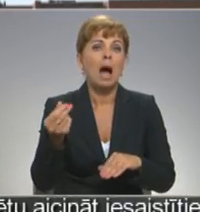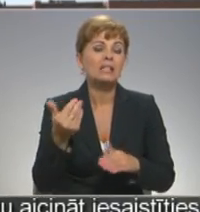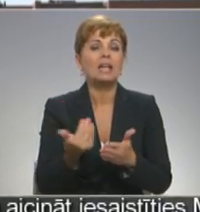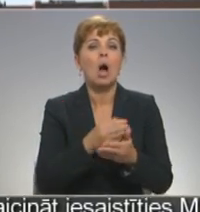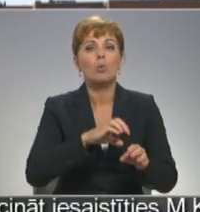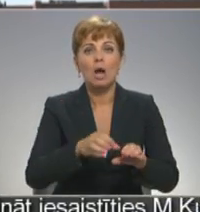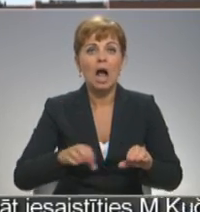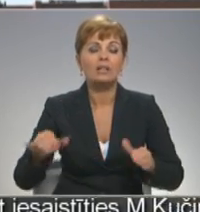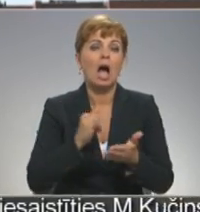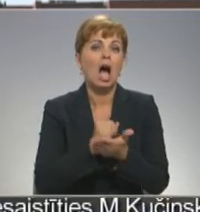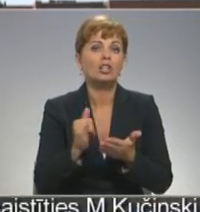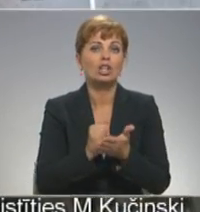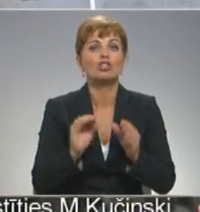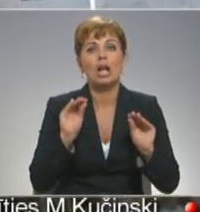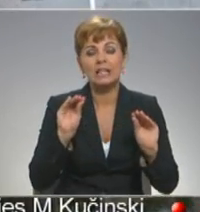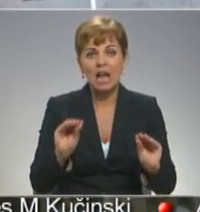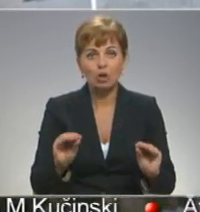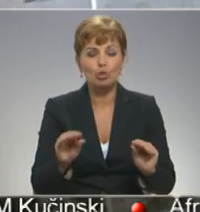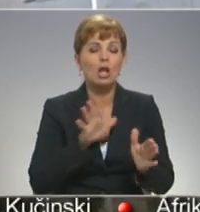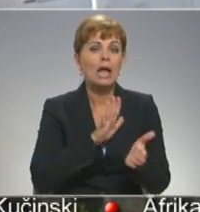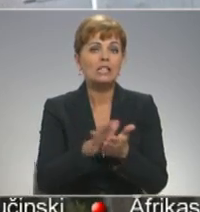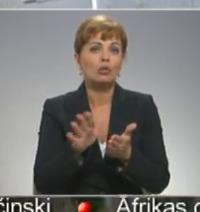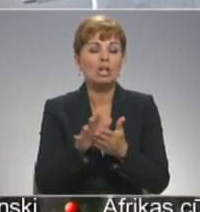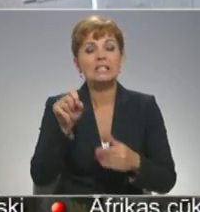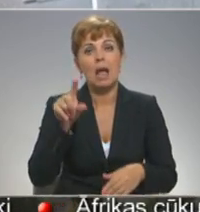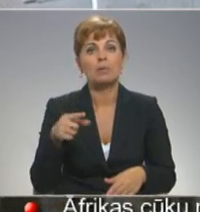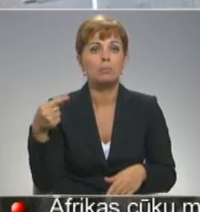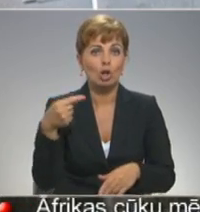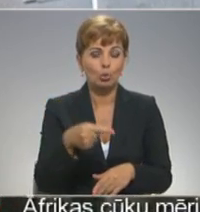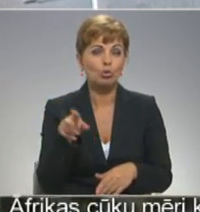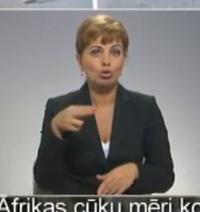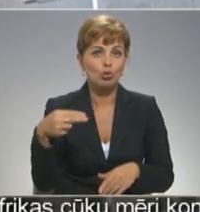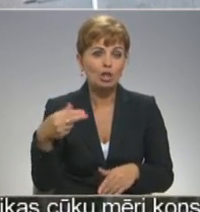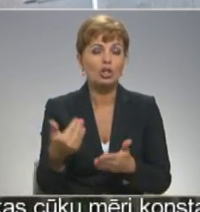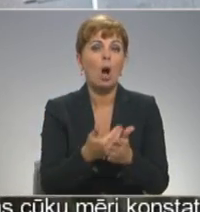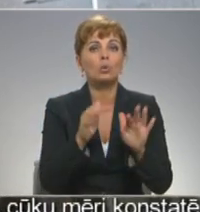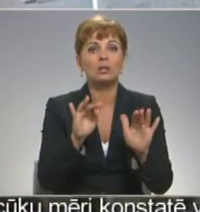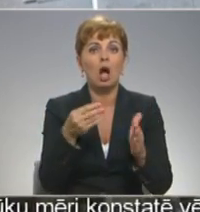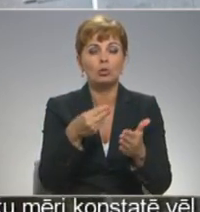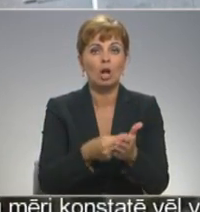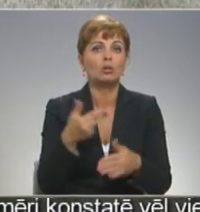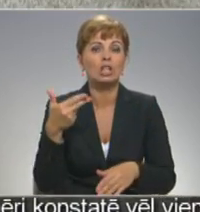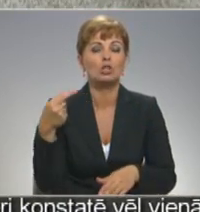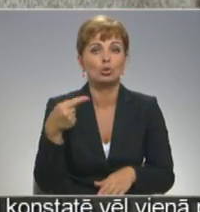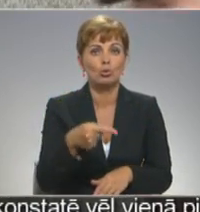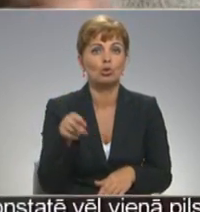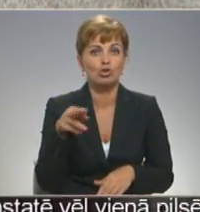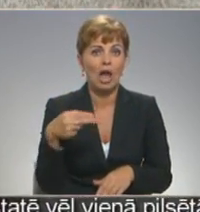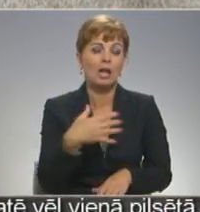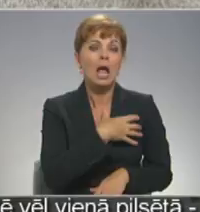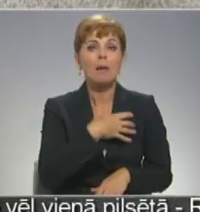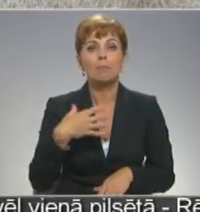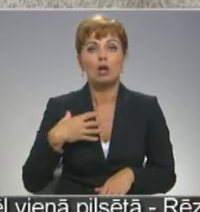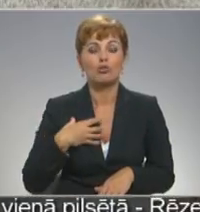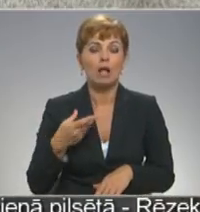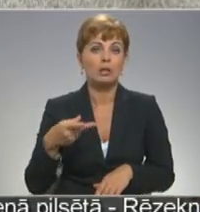kanalizācijas un attīrīšanas iekārtas ierīkošanai tika tērēti 17 tūkstoši. Jaunu datoru iegādēja 3 tūkstoši. Pašvaldībai